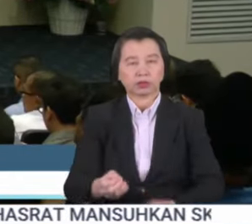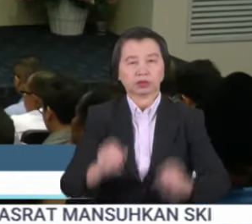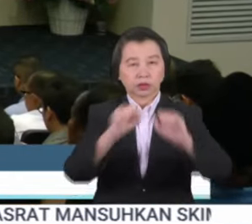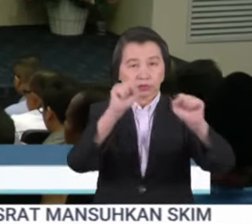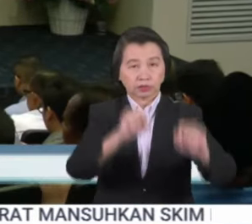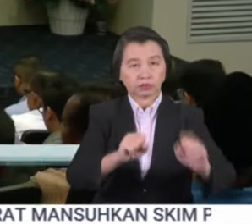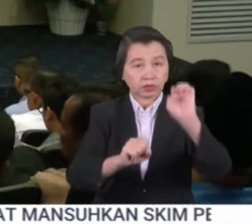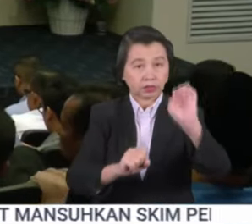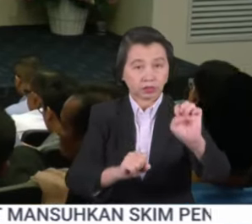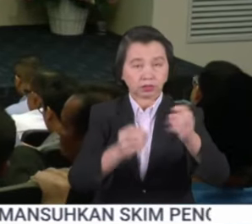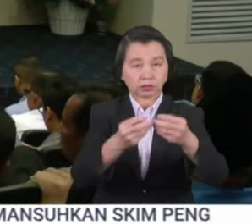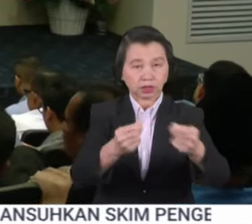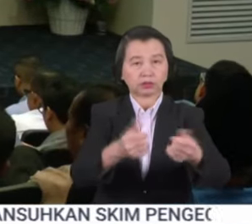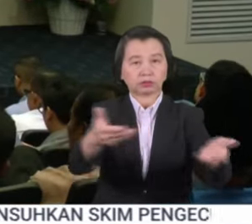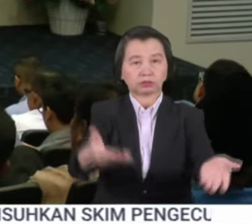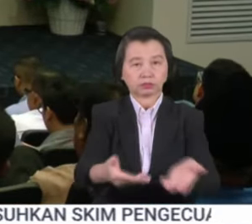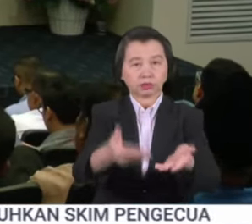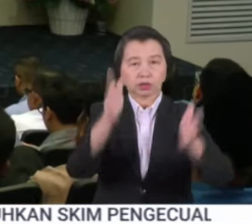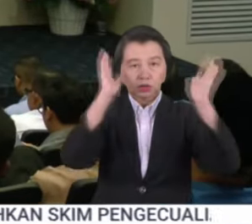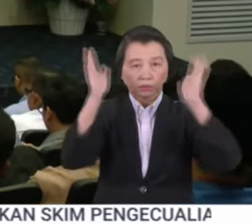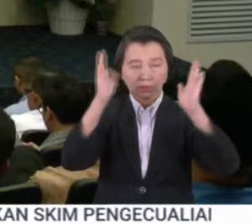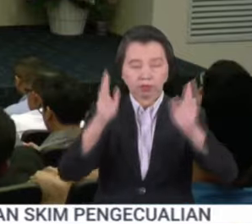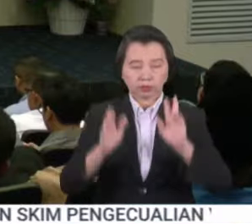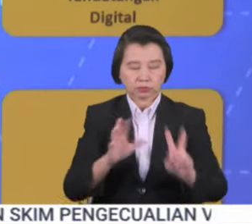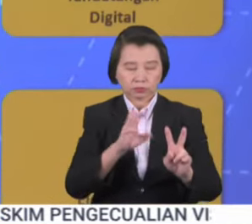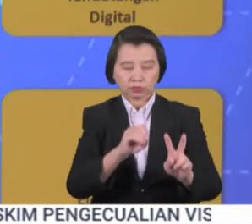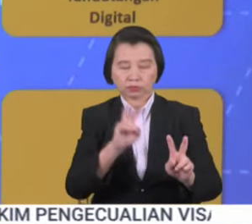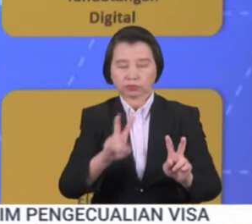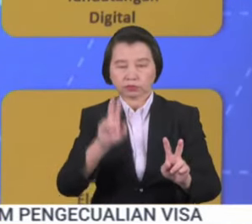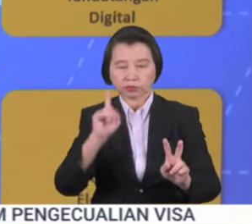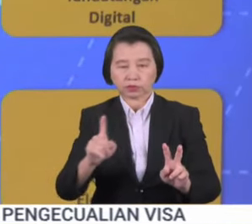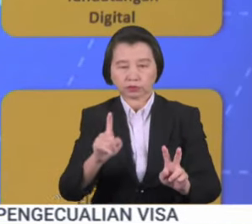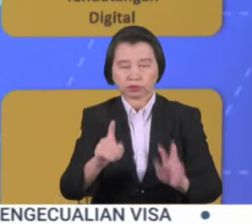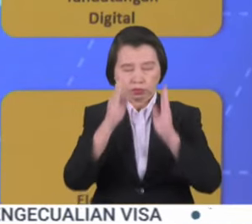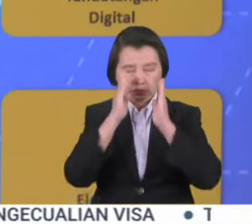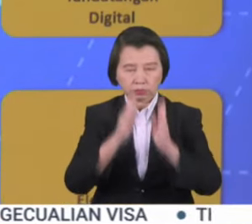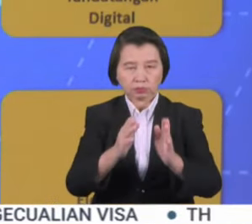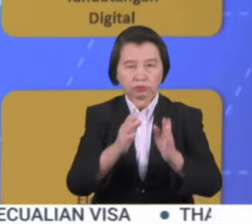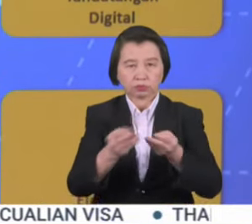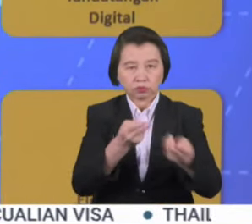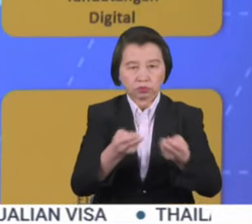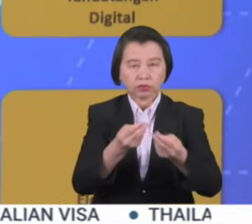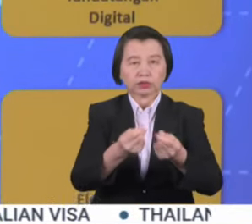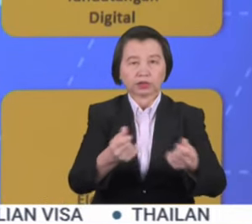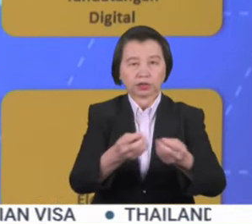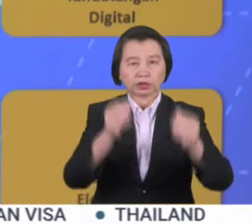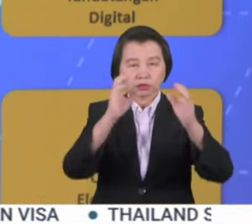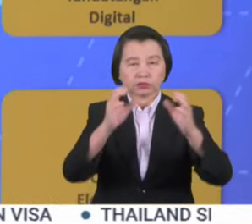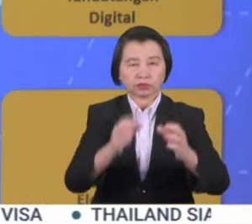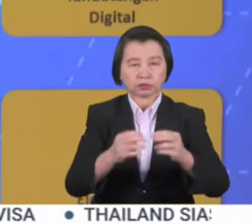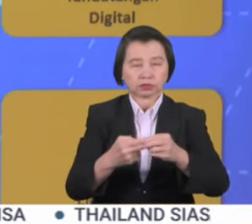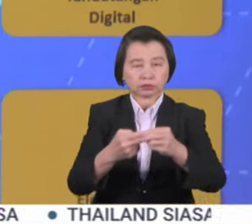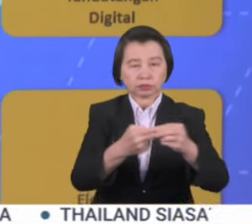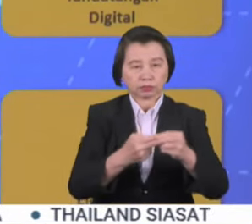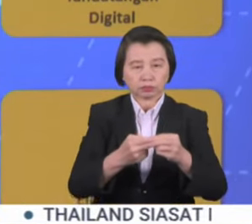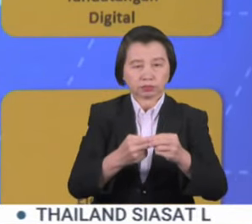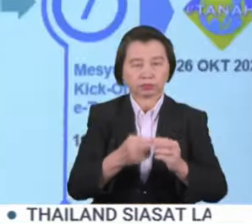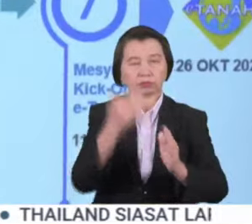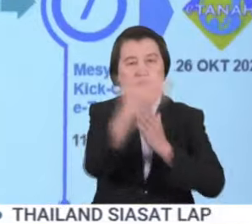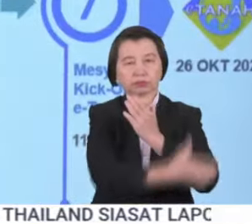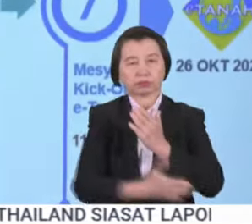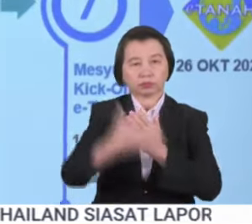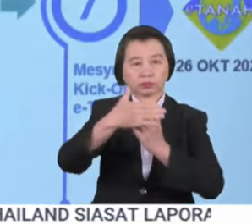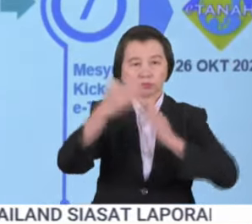e-tanah yang diperkenalkan di Malaysia pada 2021 menekankan pengurusan tanah secara bersepadu di